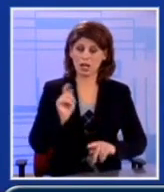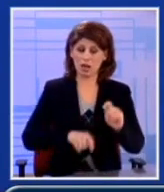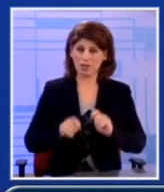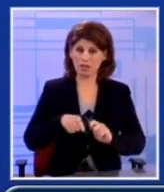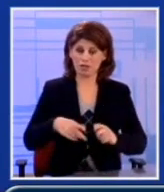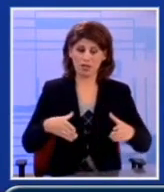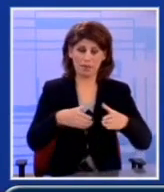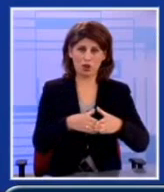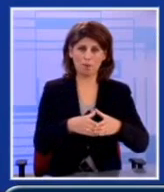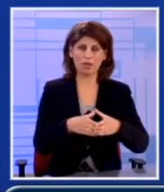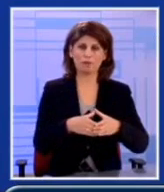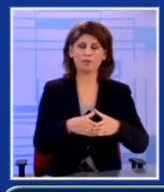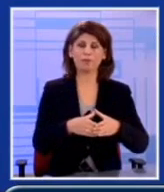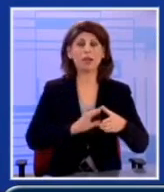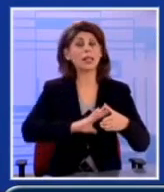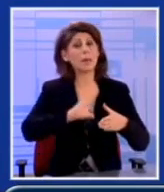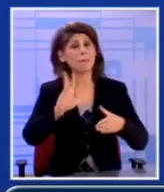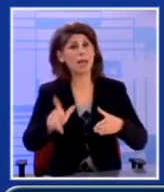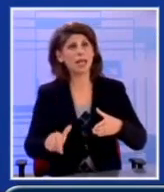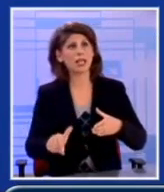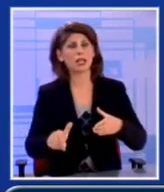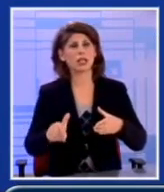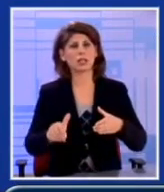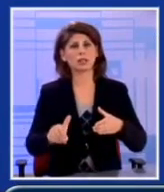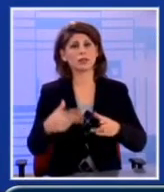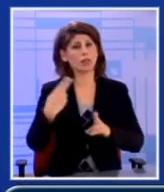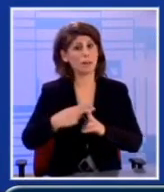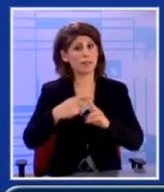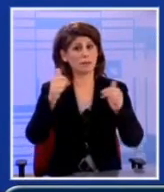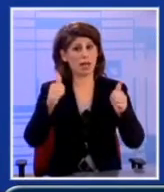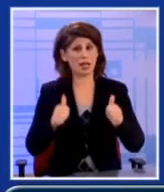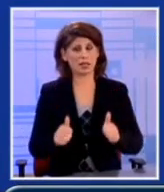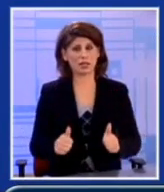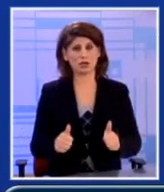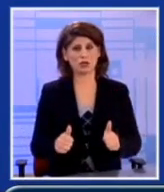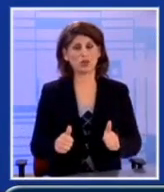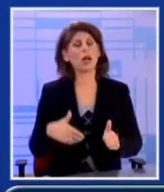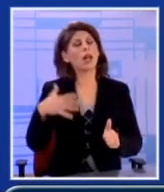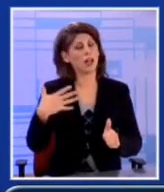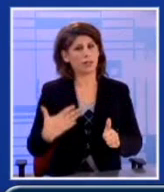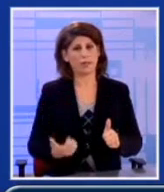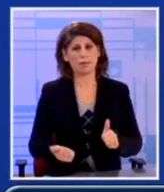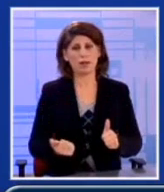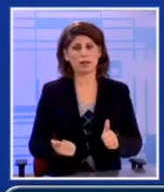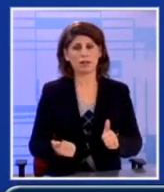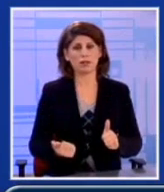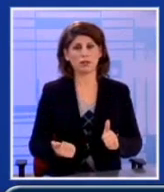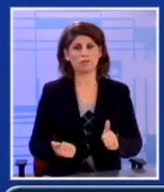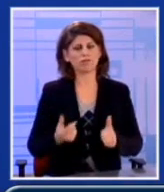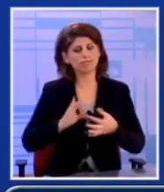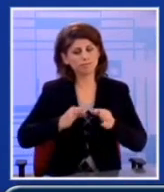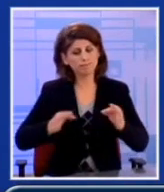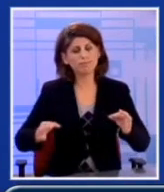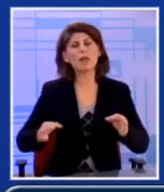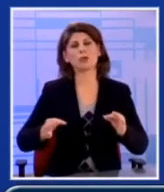συγκρότηση αυτής της Επιτροπής και μέχρι την επίσημη ανακοίνωσή της θα υπάρξει και